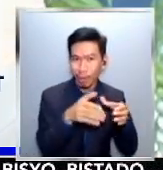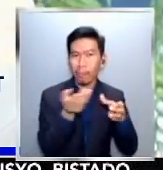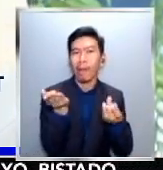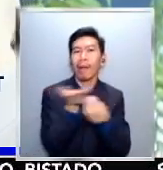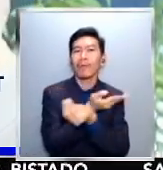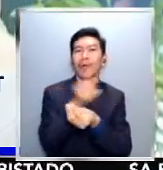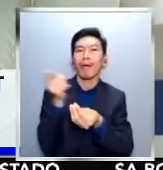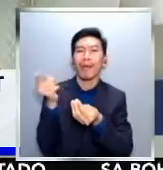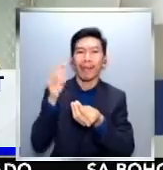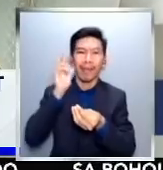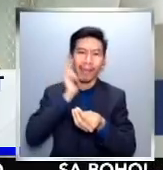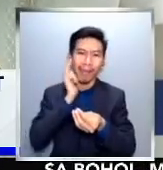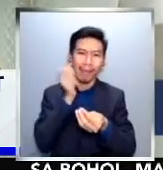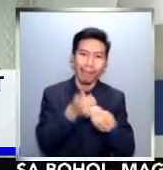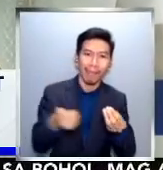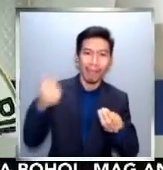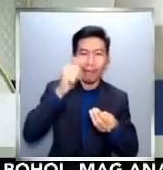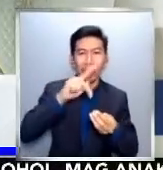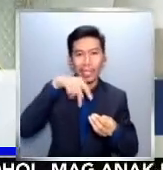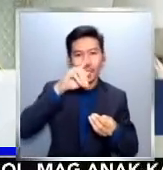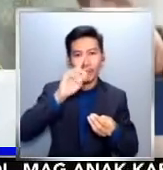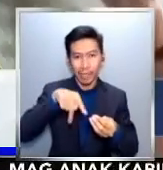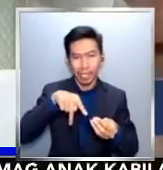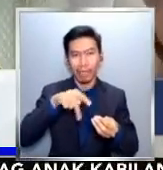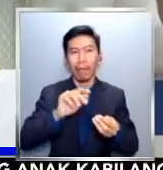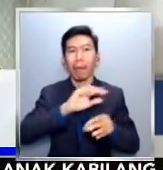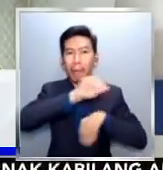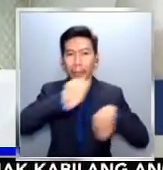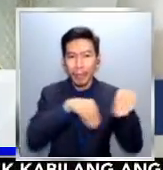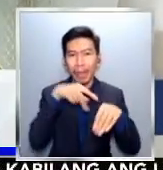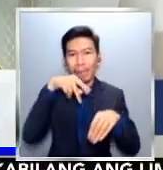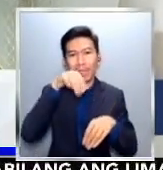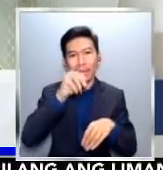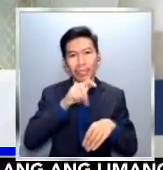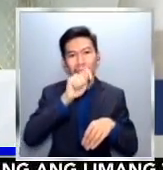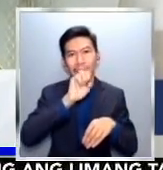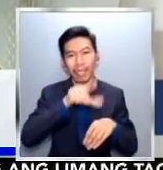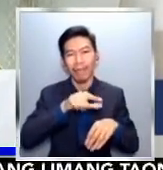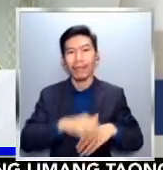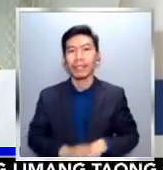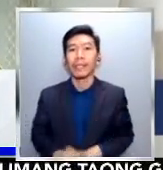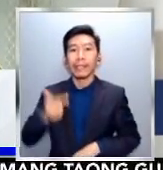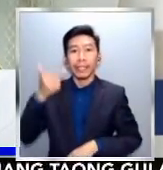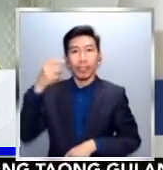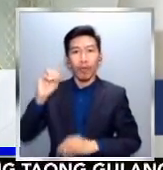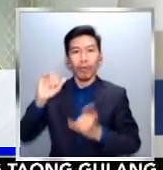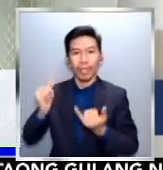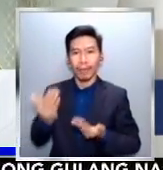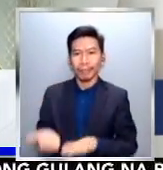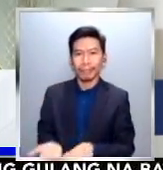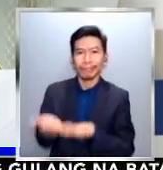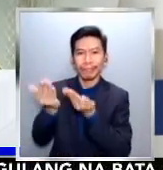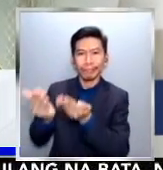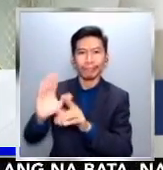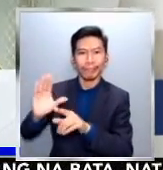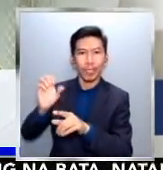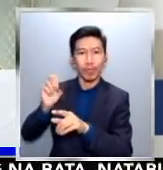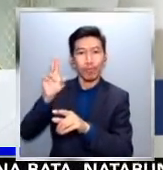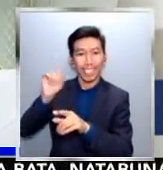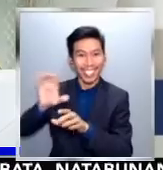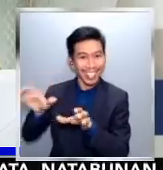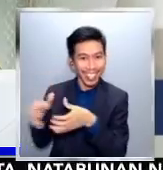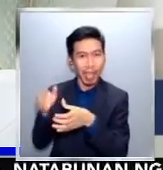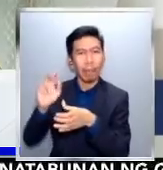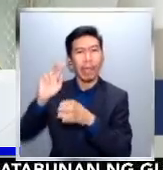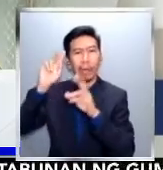Coco Pimentel. Si Senador Bongbong ini-endorso naman ng Cusi faction ng PDP laban bilang presidential candidate at vice presidential